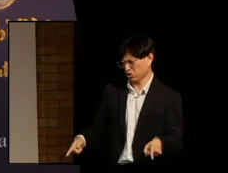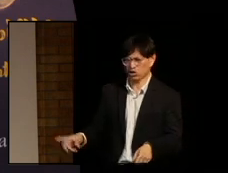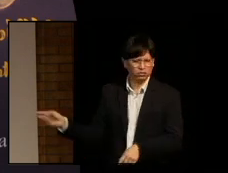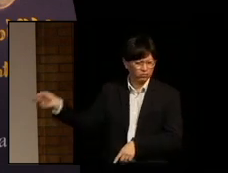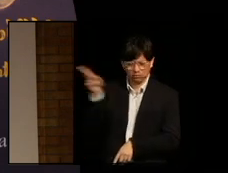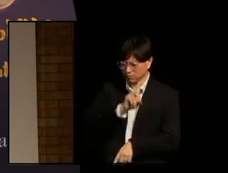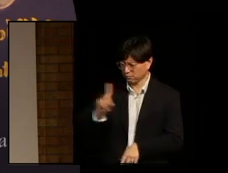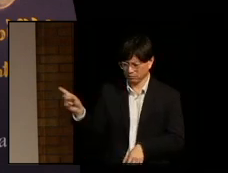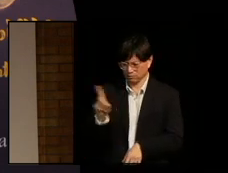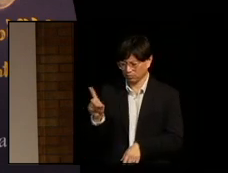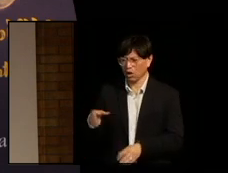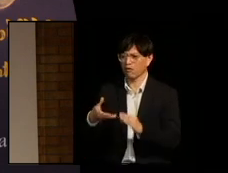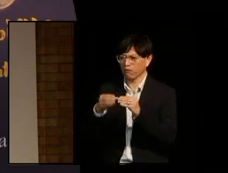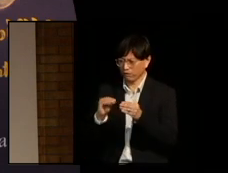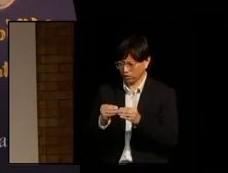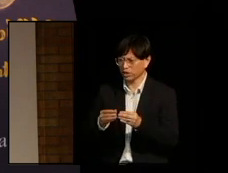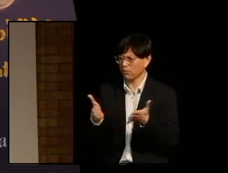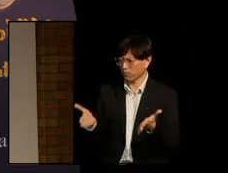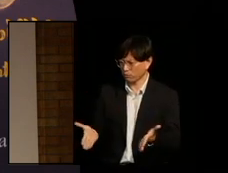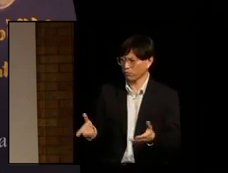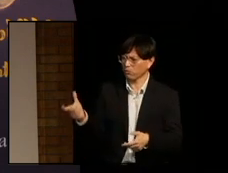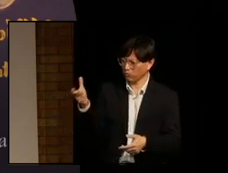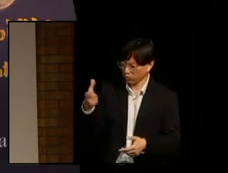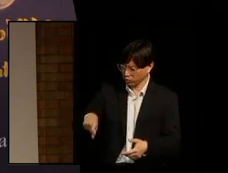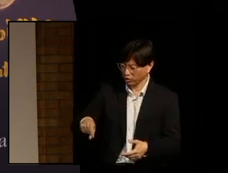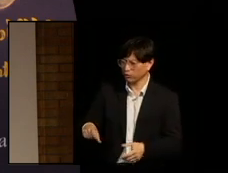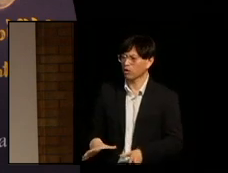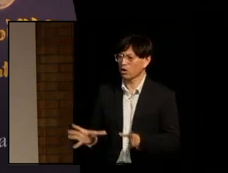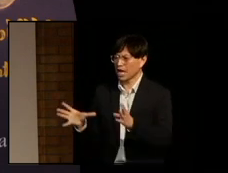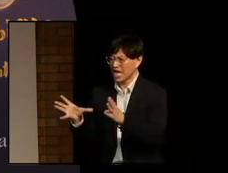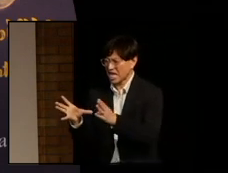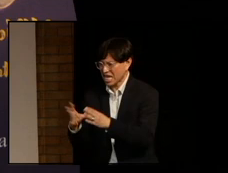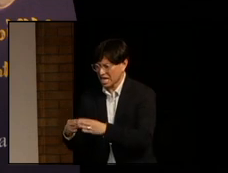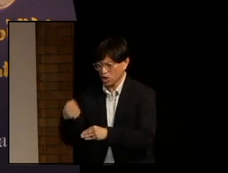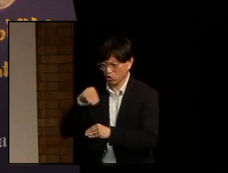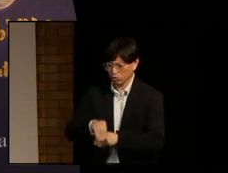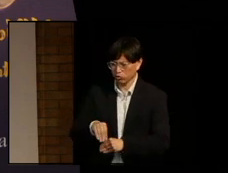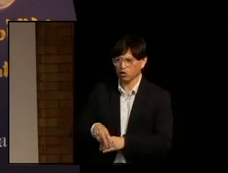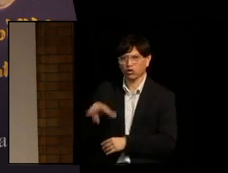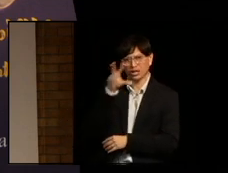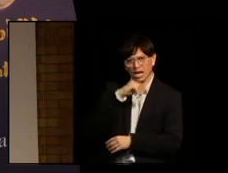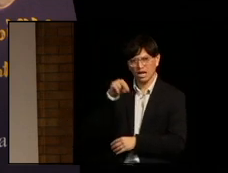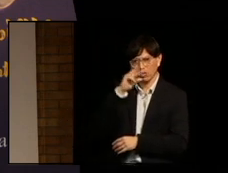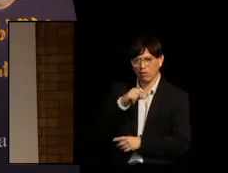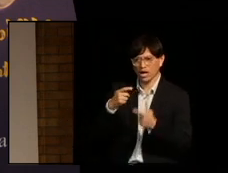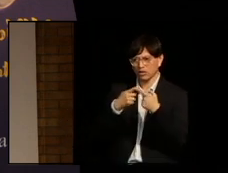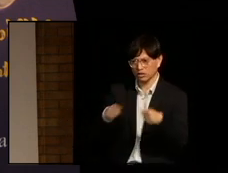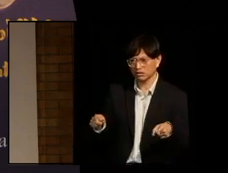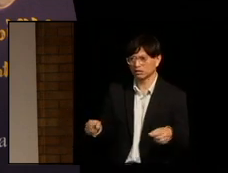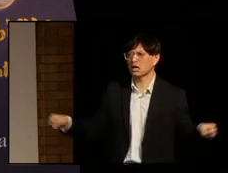no facciamo così perché può esserci ma anche lui ma anche quello che ha bisogno del linguaggio iconico quindi ci